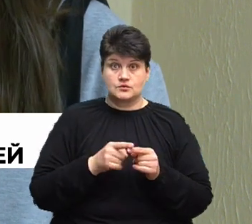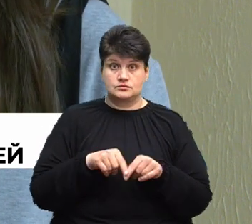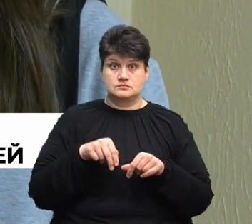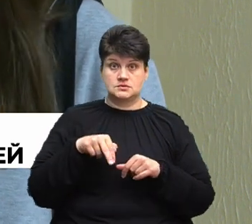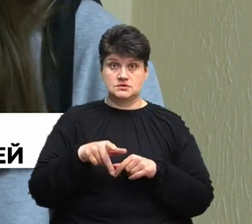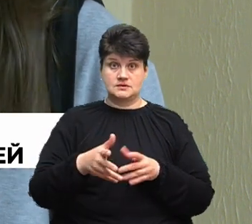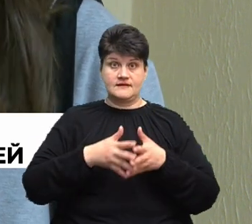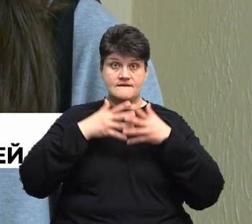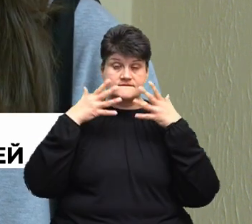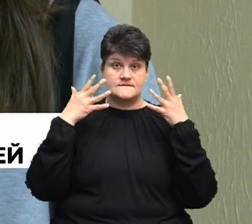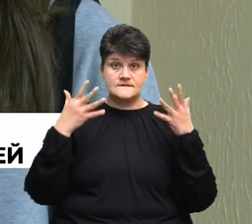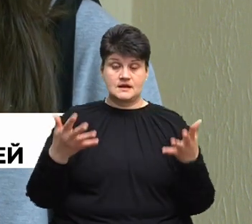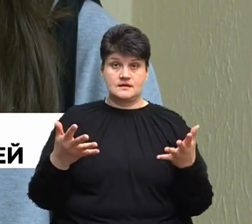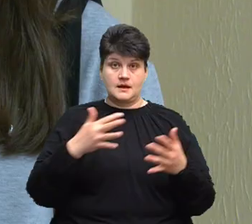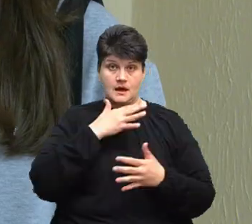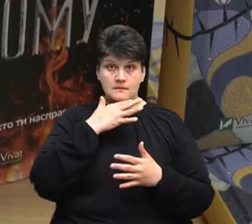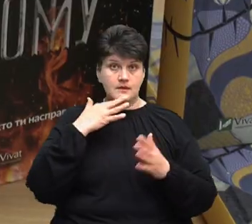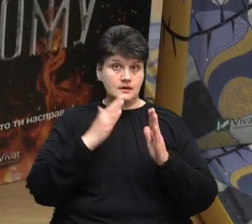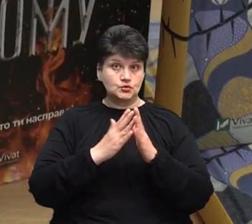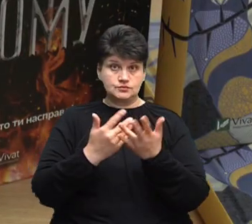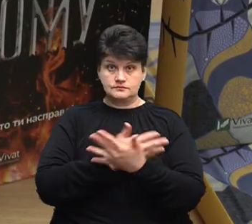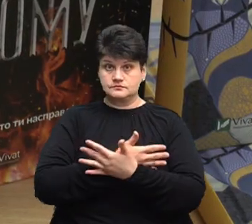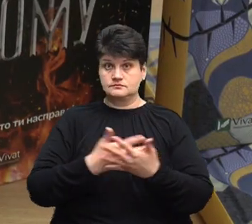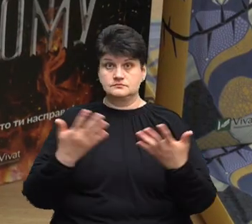така велика і багато книжок різноманітних.